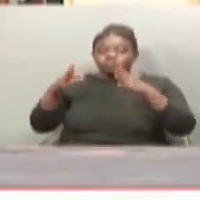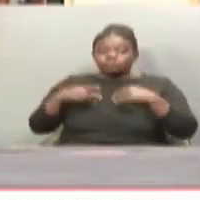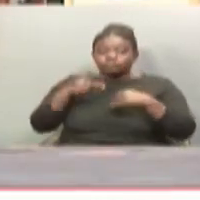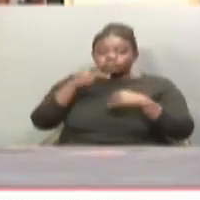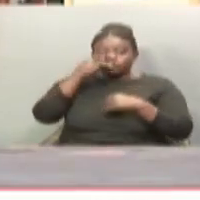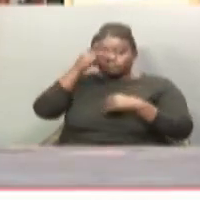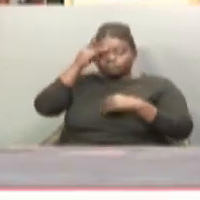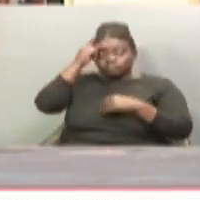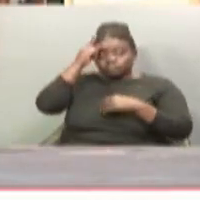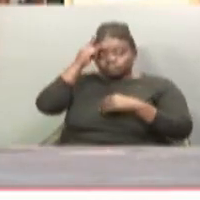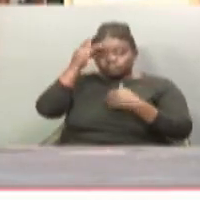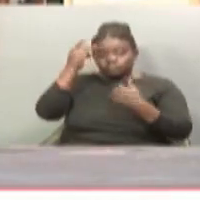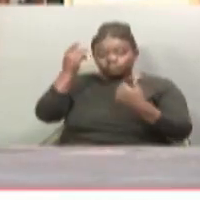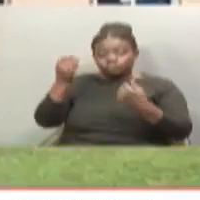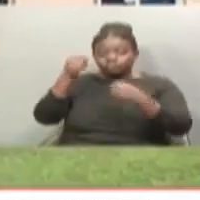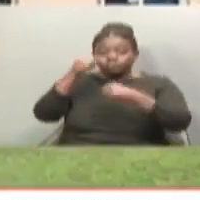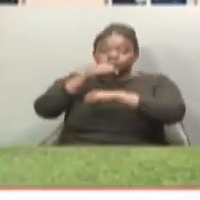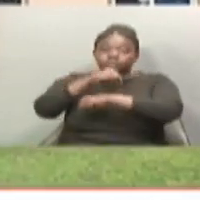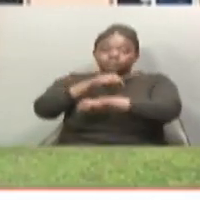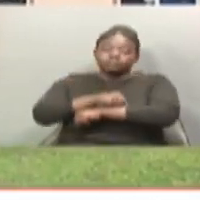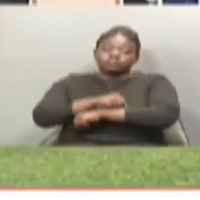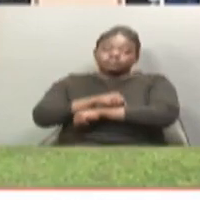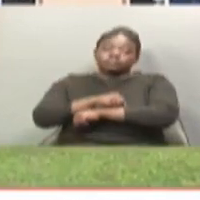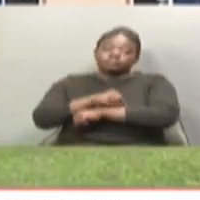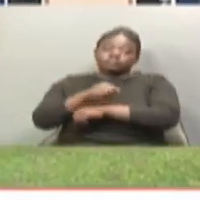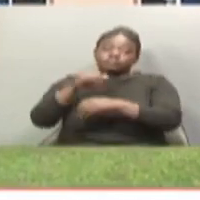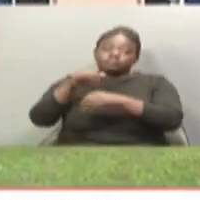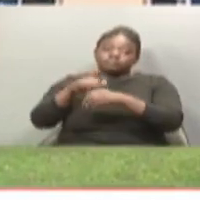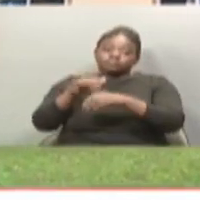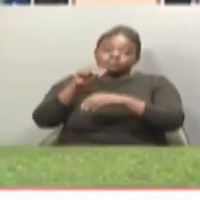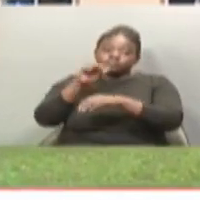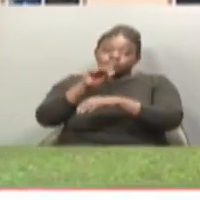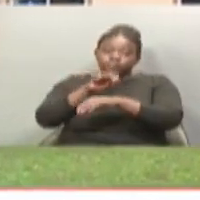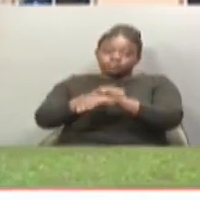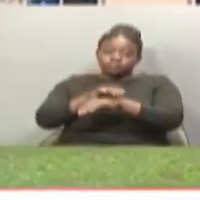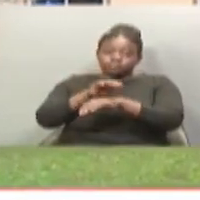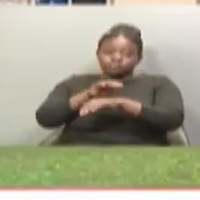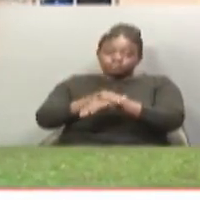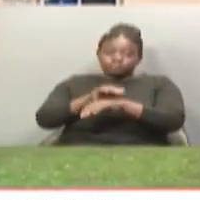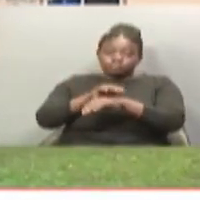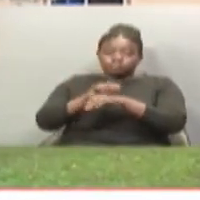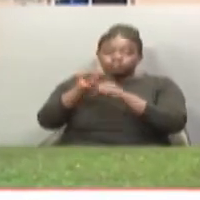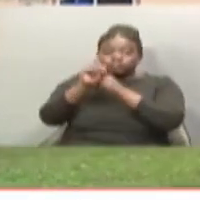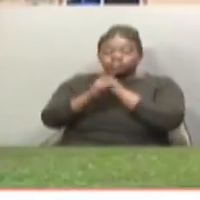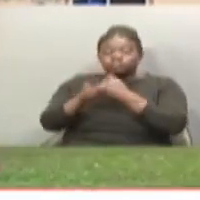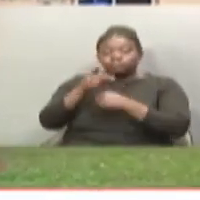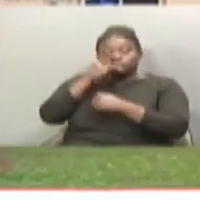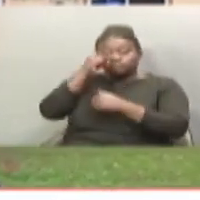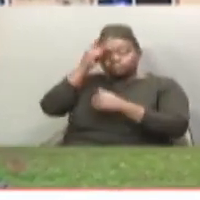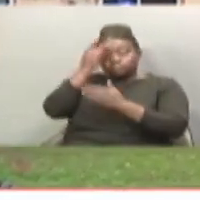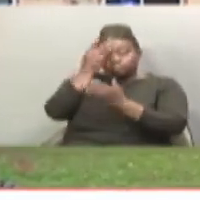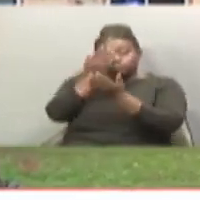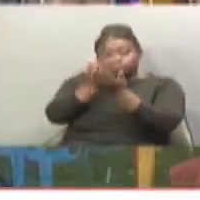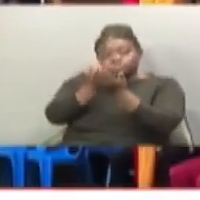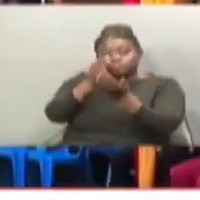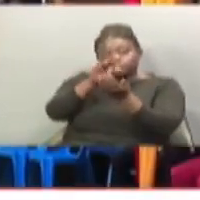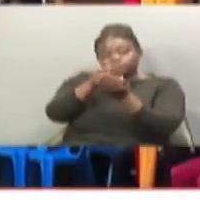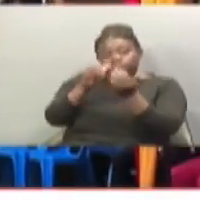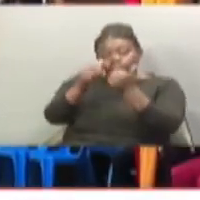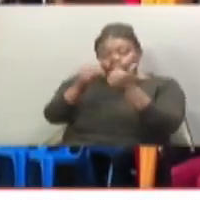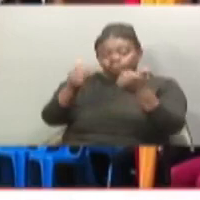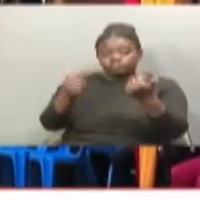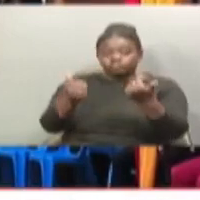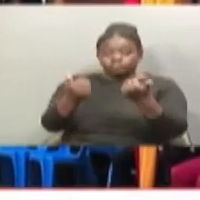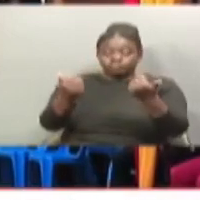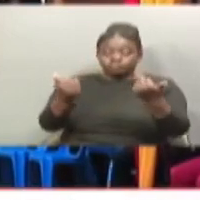Ku ssomero lya Seeta Junior School e Mbalala mu disitulikiti y'e Mukono, abazadde basabiddwa okukuuma obulungi abaana mu luwummula.